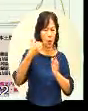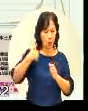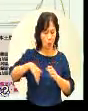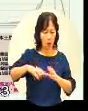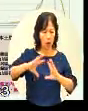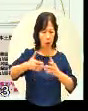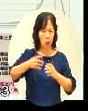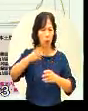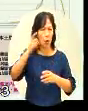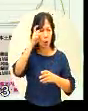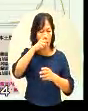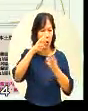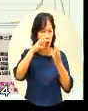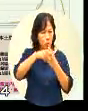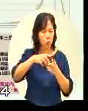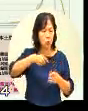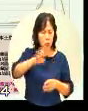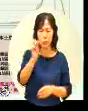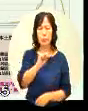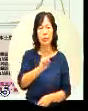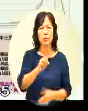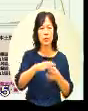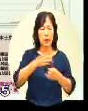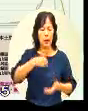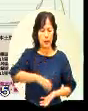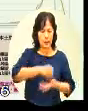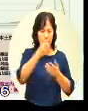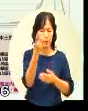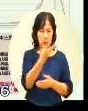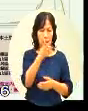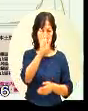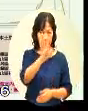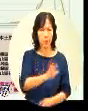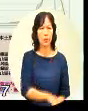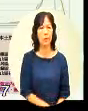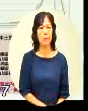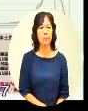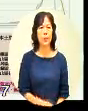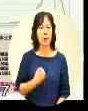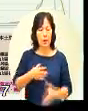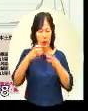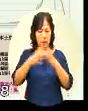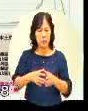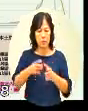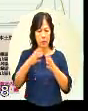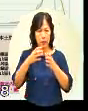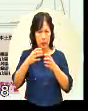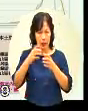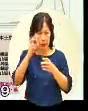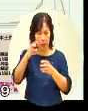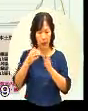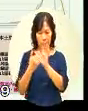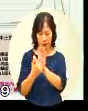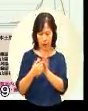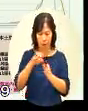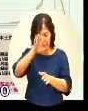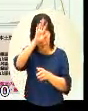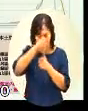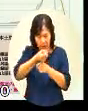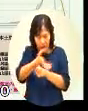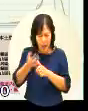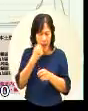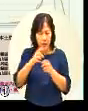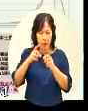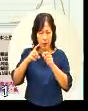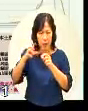洲。那我记得当时有提议两个，一个就是设立一个防疫基金也好，或者一个研究的中心，